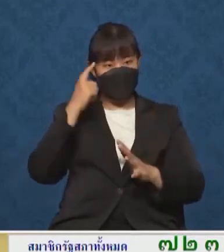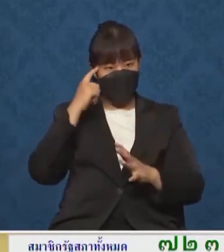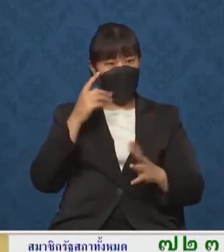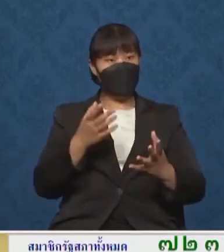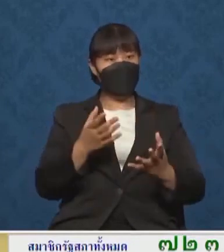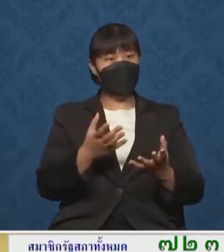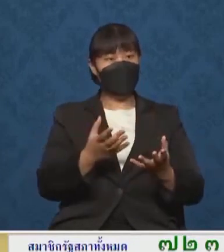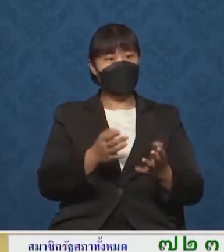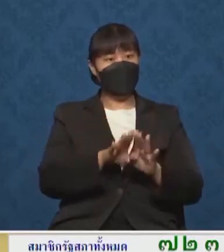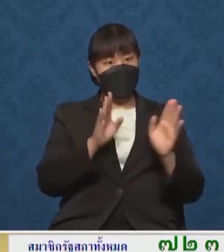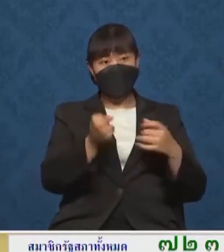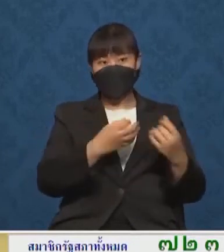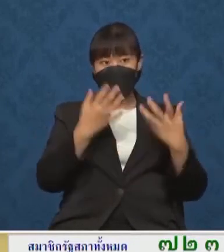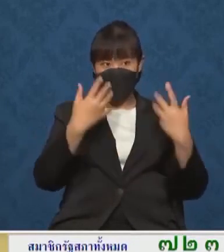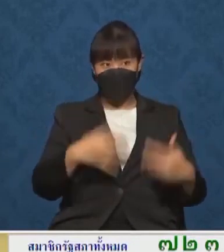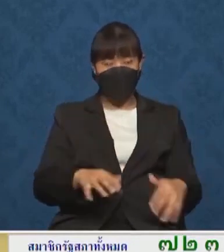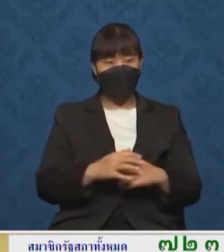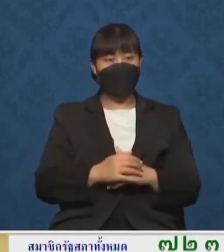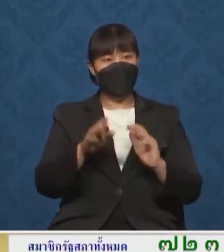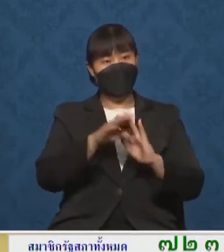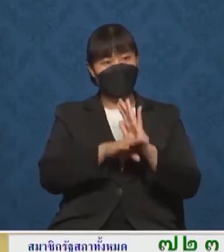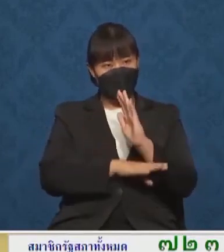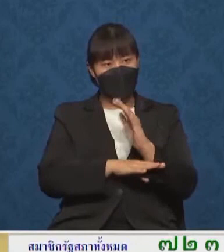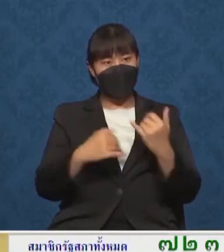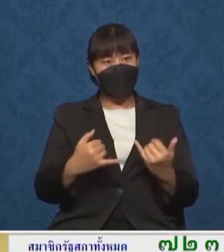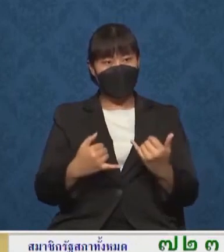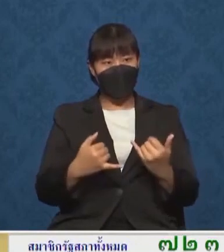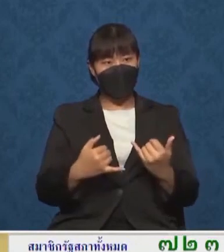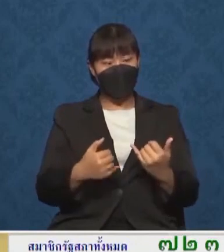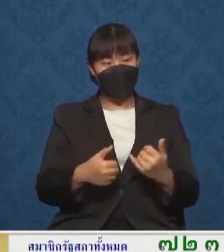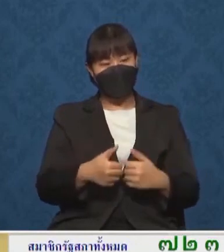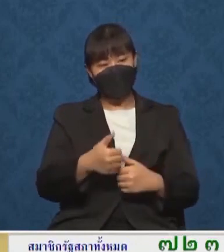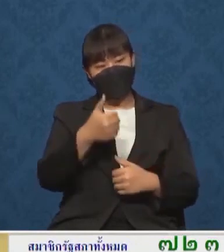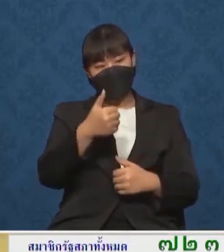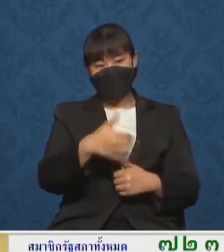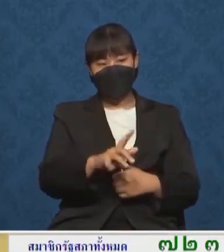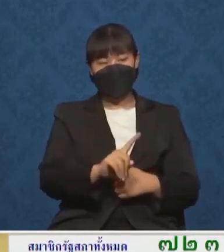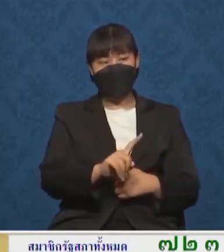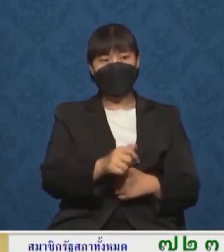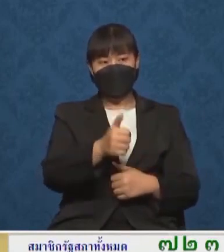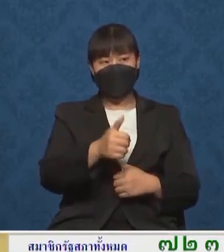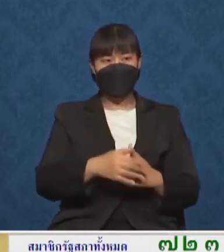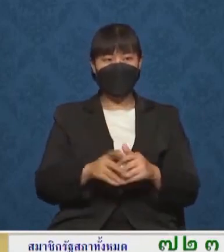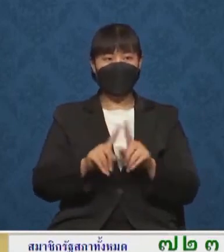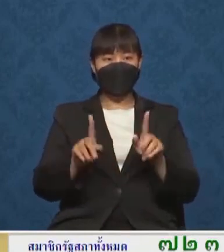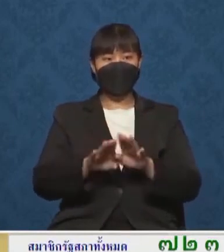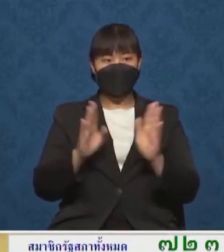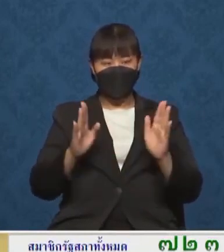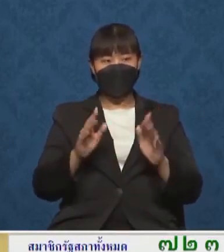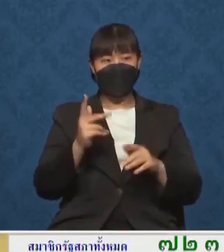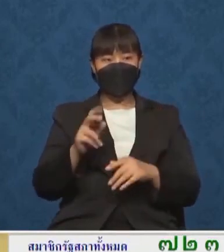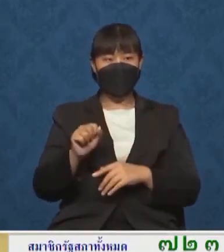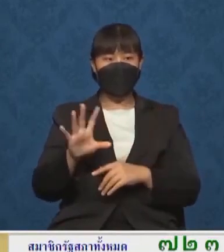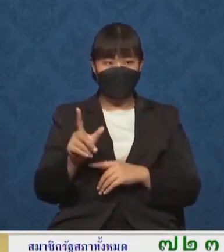บวนการรับฟังความเห็นที่ทำอยู่เนี่ยนะครับอาจจะมีผลหรือไม่มีผลก็ได้แต่กระบวนการรับฟังความเห็นที่คสช.ได้ดำเนินการ